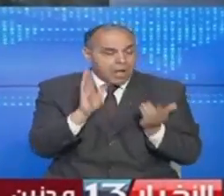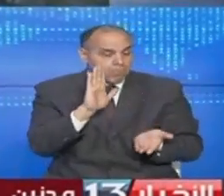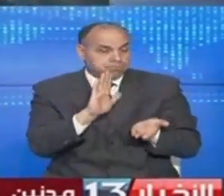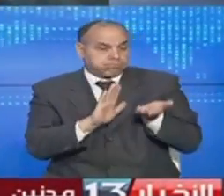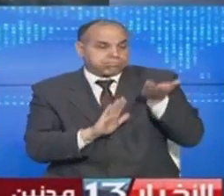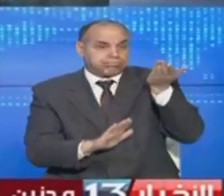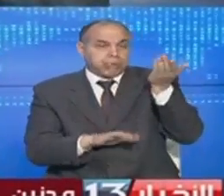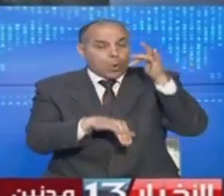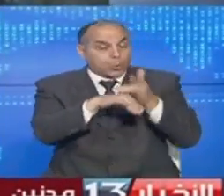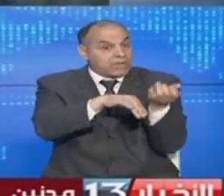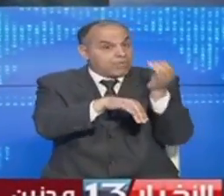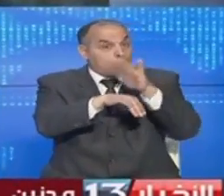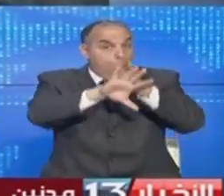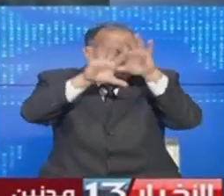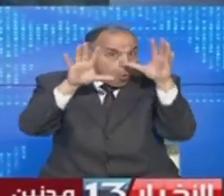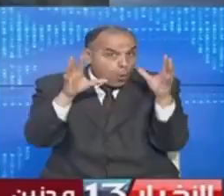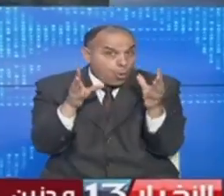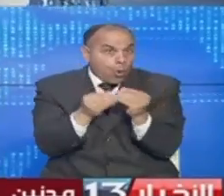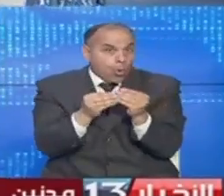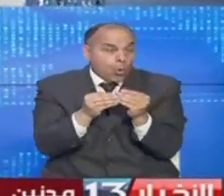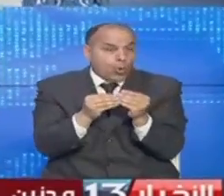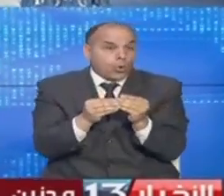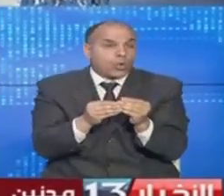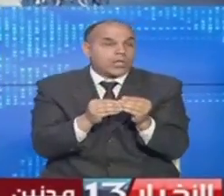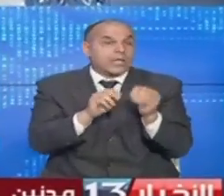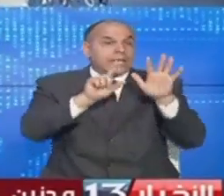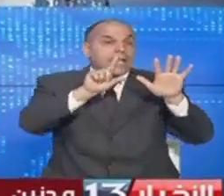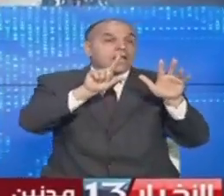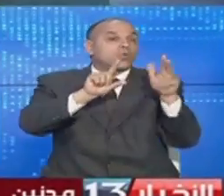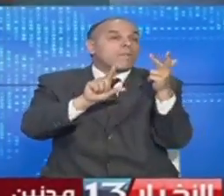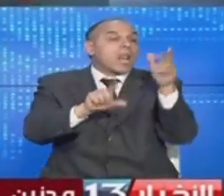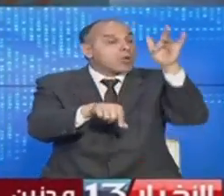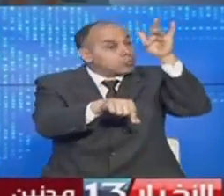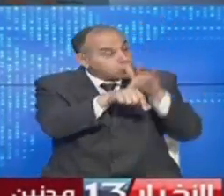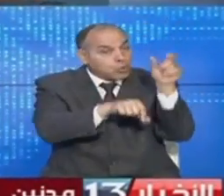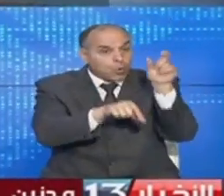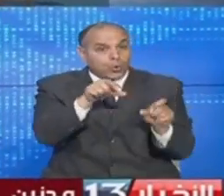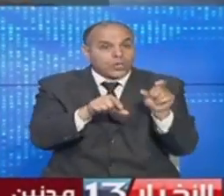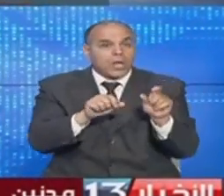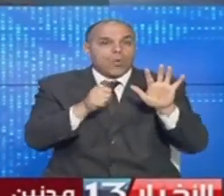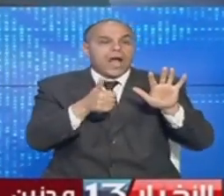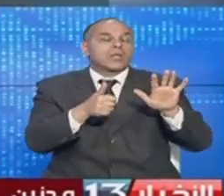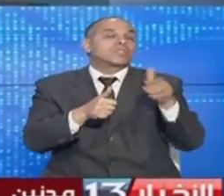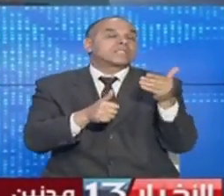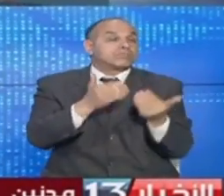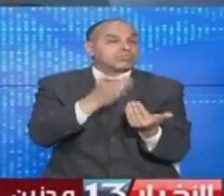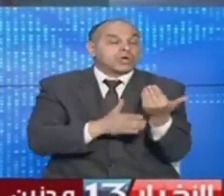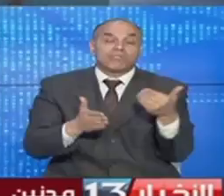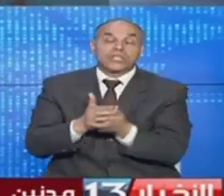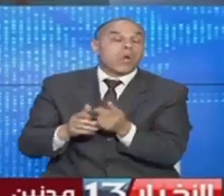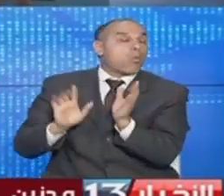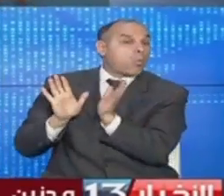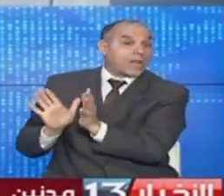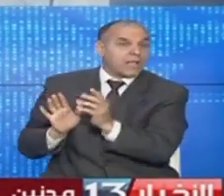عدد الاصابات الجنديه الى ثلاث وسبعين حاله منها احدى وستون حاله في جزيره جربه